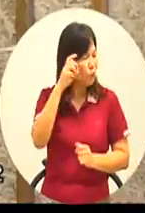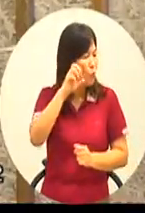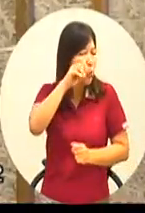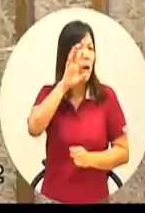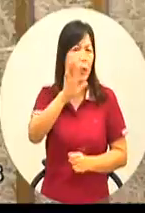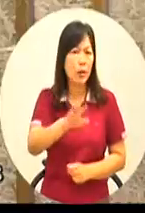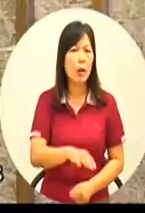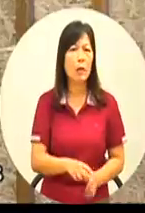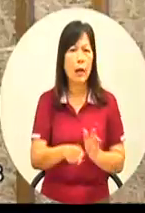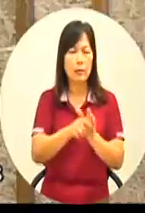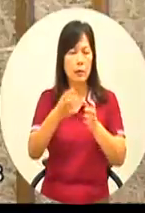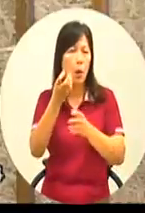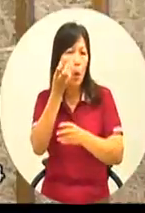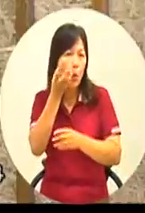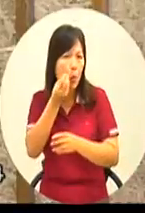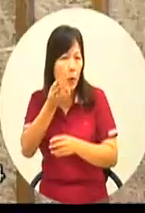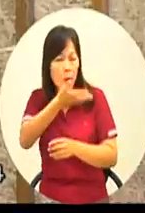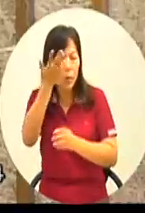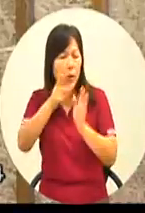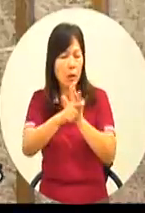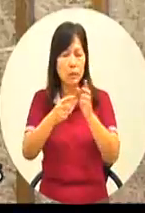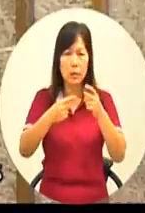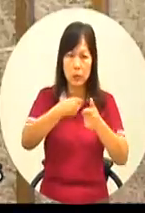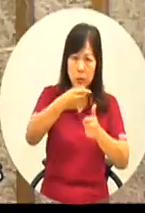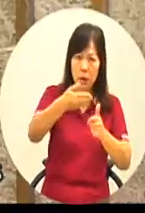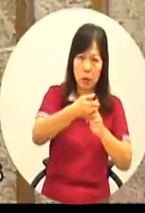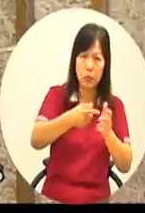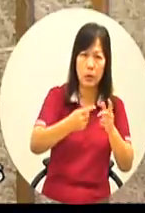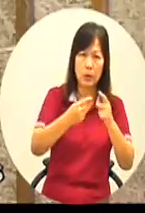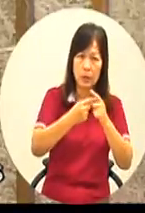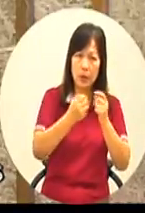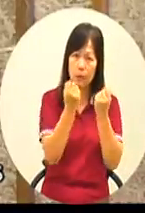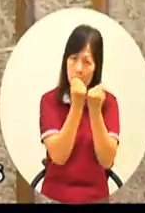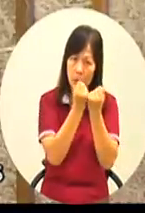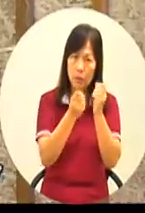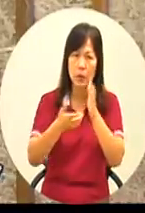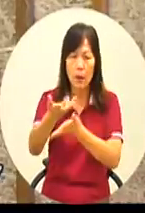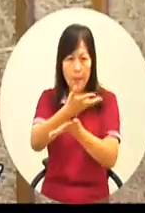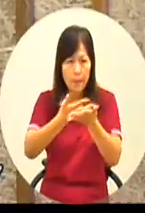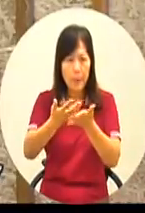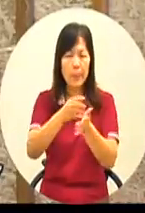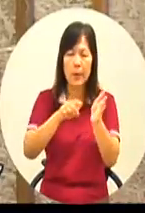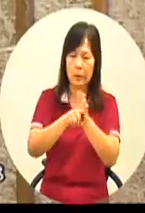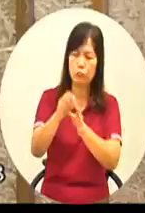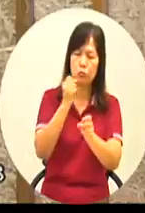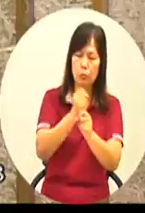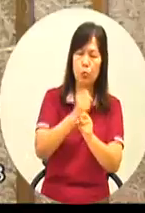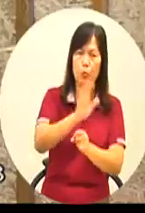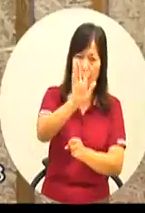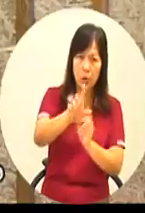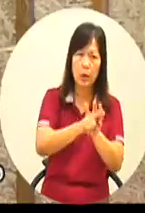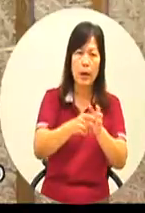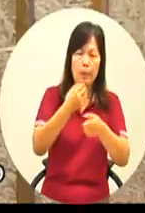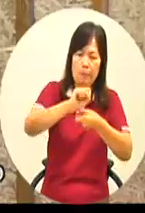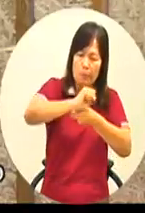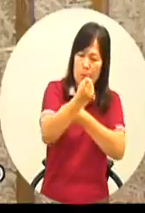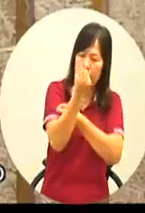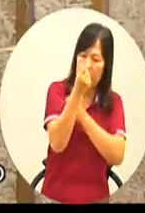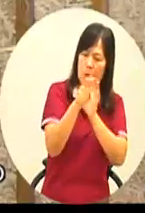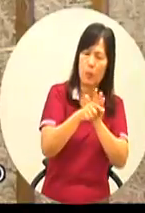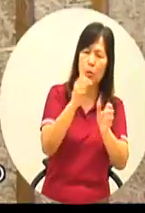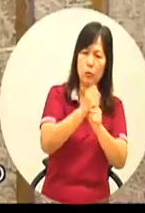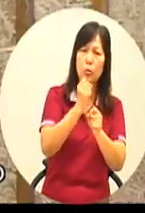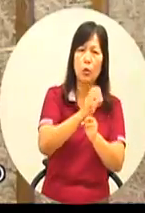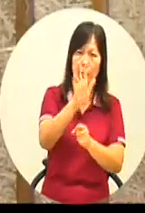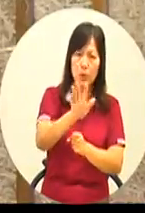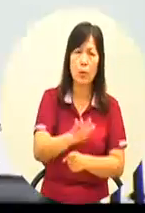跟教育的部分，还有人道的互相交流部分，是我们其实可以就一直都在进行，然后也可以更加加速进行的。那以上跟议